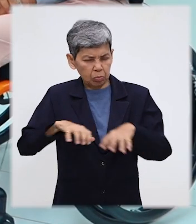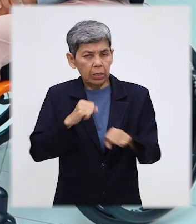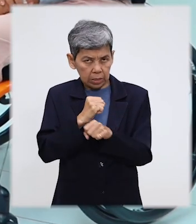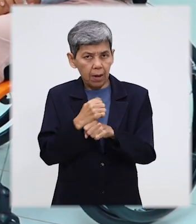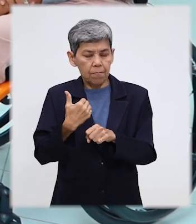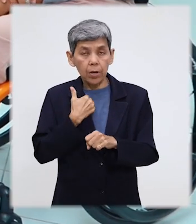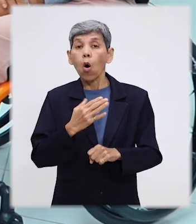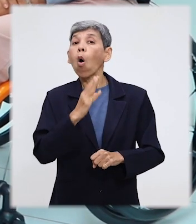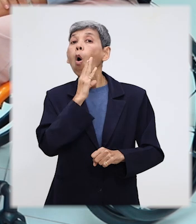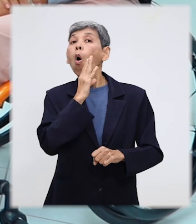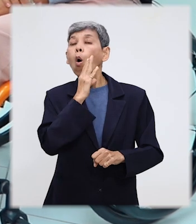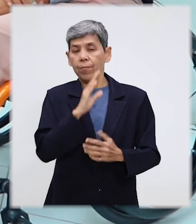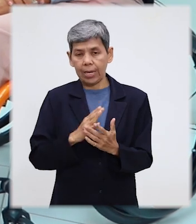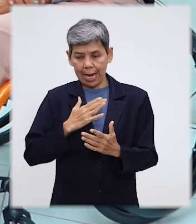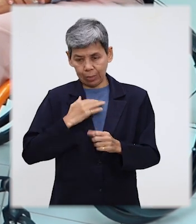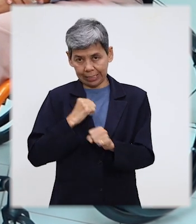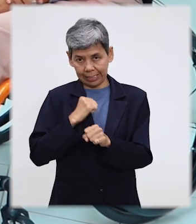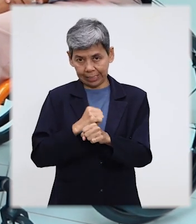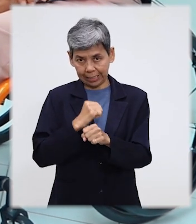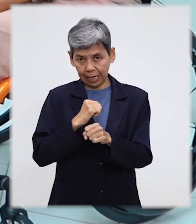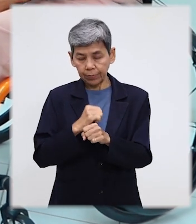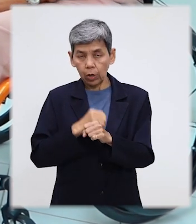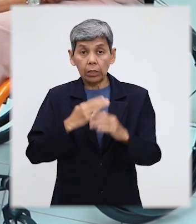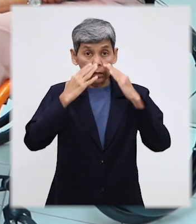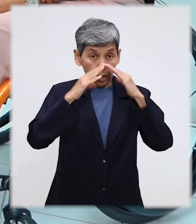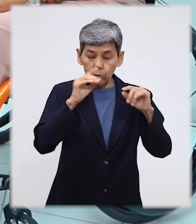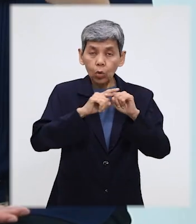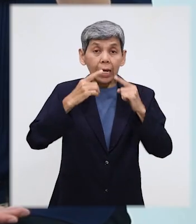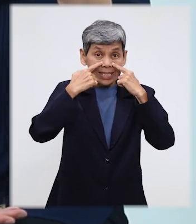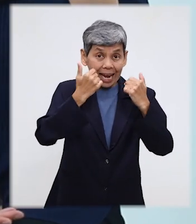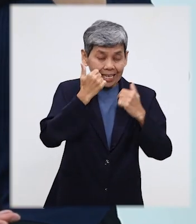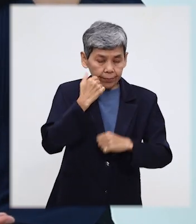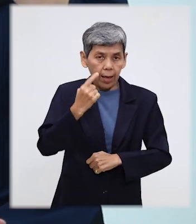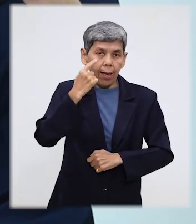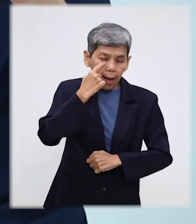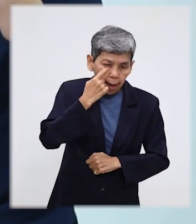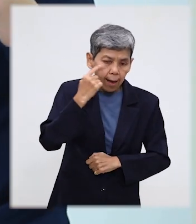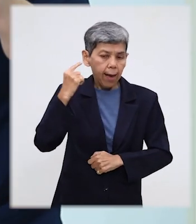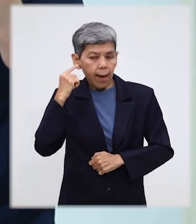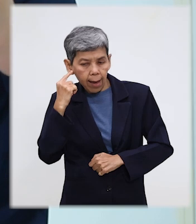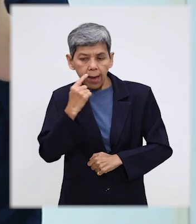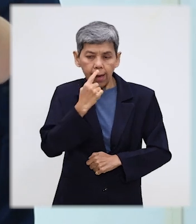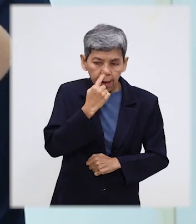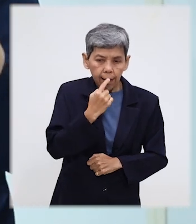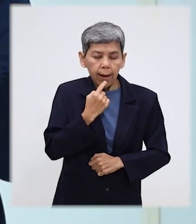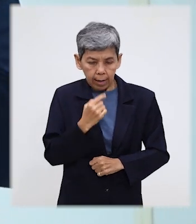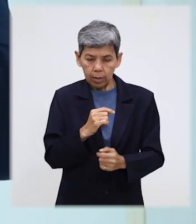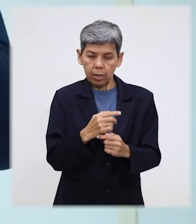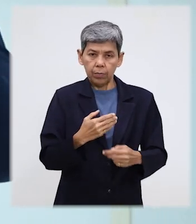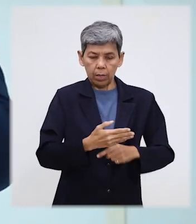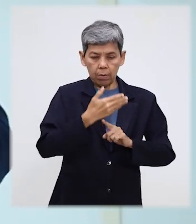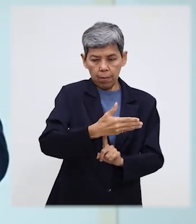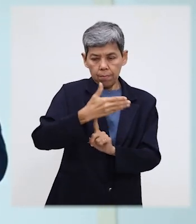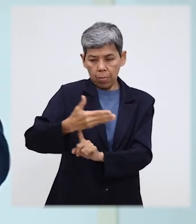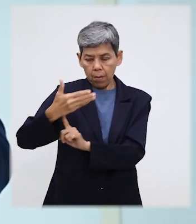ราะฉะนั้นถ้าอย่างเช่นสูตรอาจารย์ทำทดสอบทางประสาทสัมผัสกับคนสายตาปกติอาจารย์สามารถเขียนโค้ดได้แล้วก็ให้เข